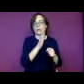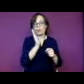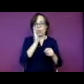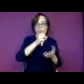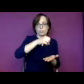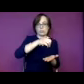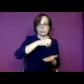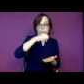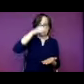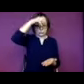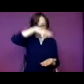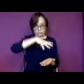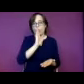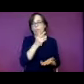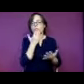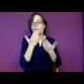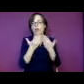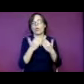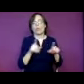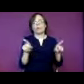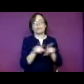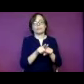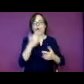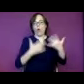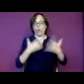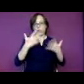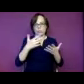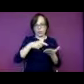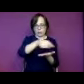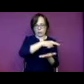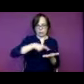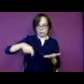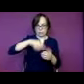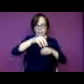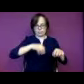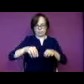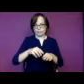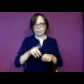takie obrazki, które pokazywaliśmy na początku, a jednocześnie takie, do których tęsknimy.